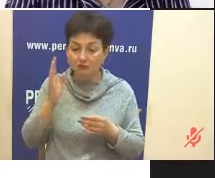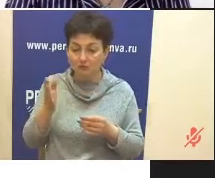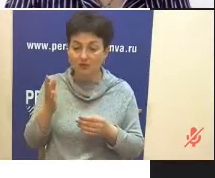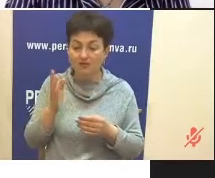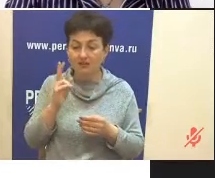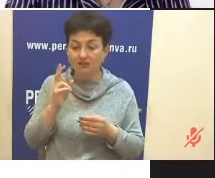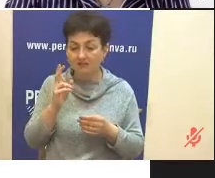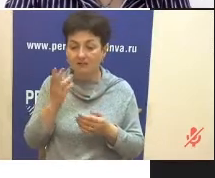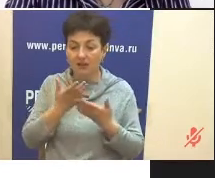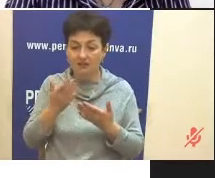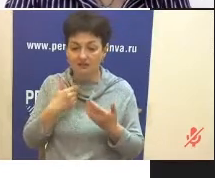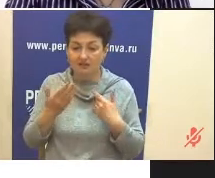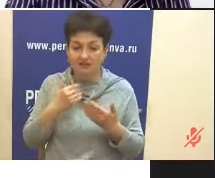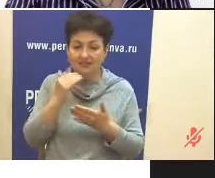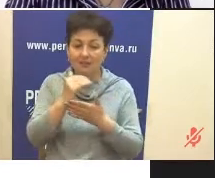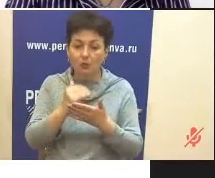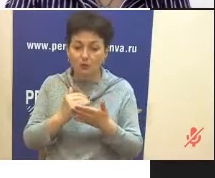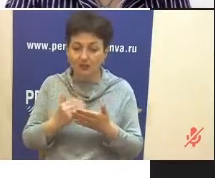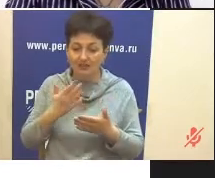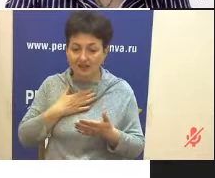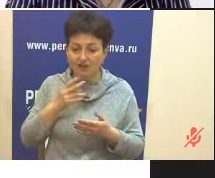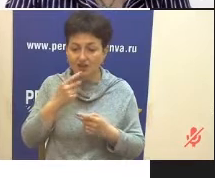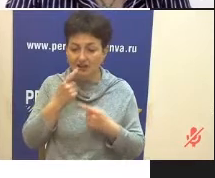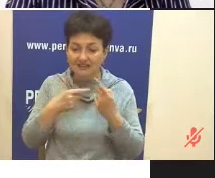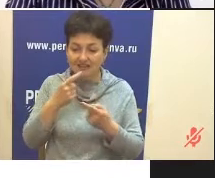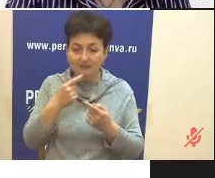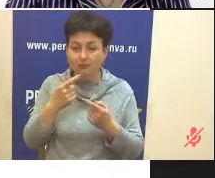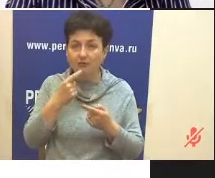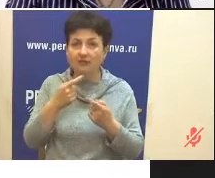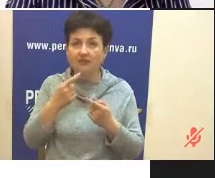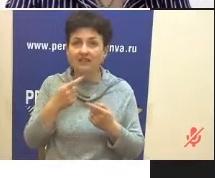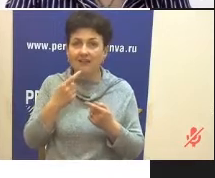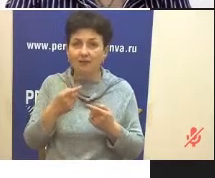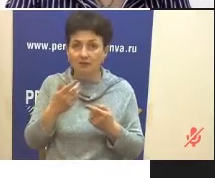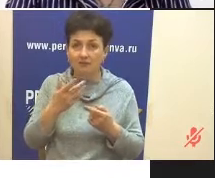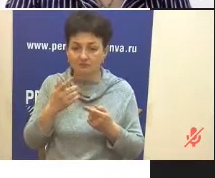как-то выстроить, структурировать наш разговор более, наверное, практически.